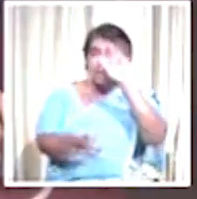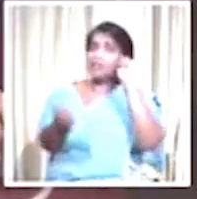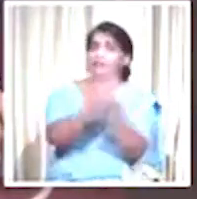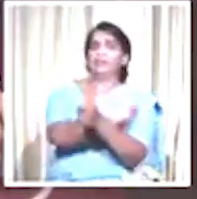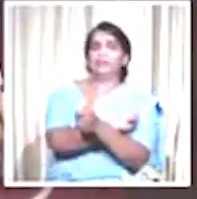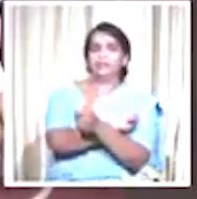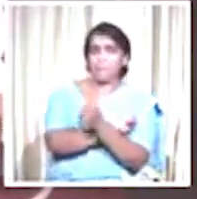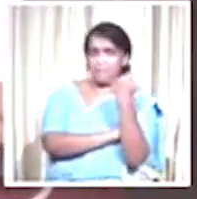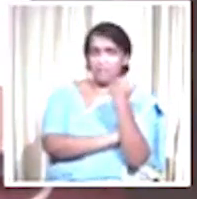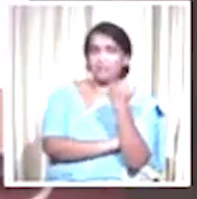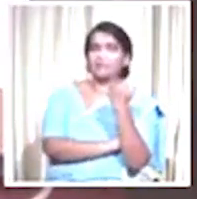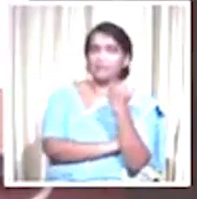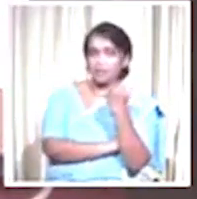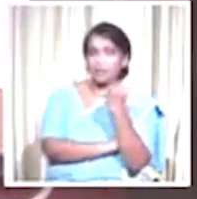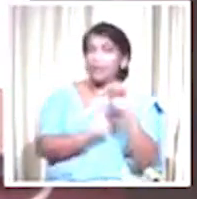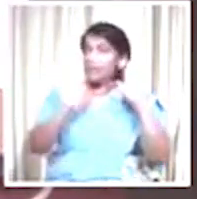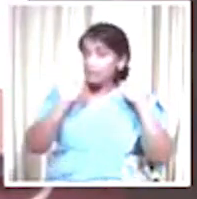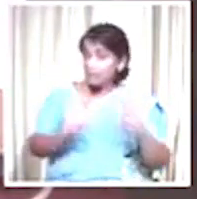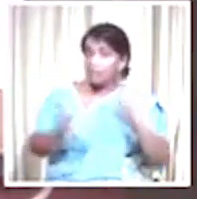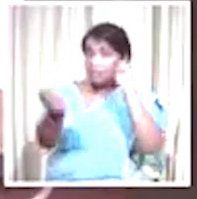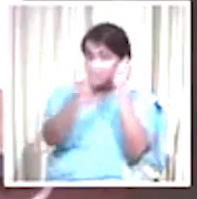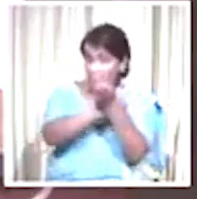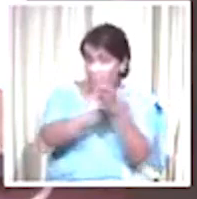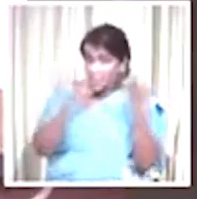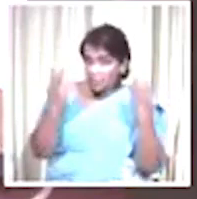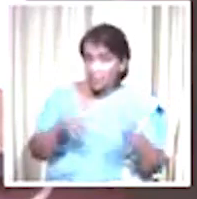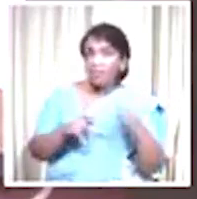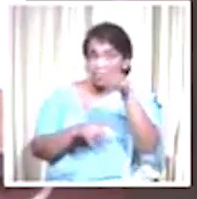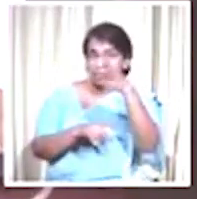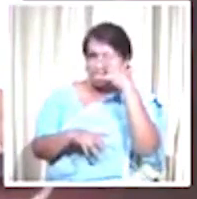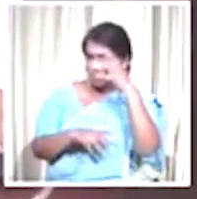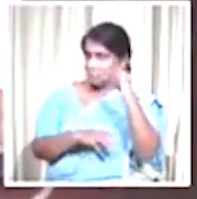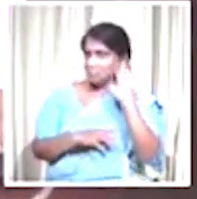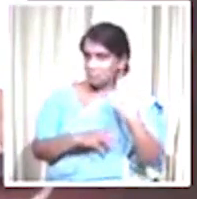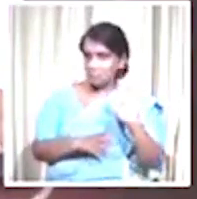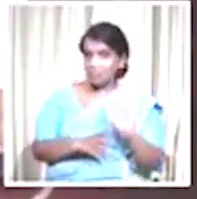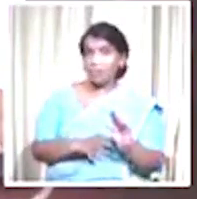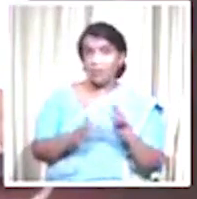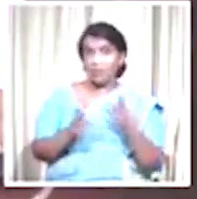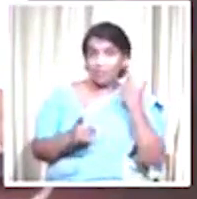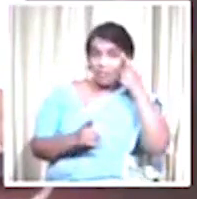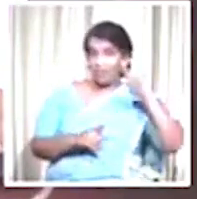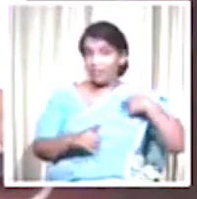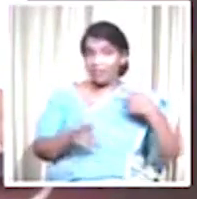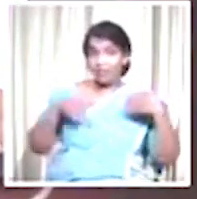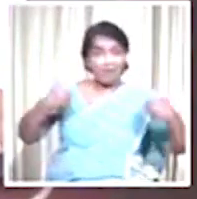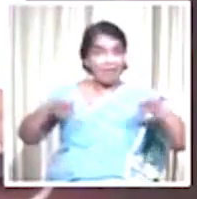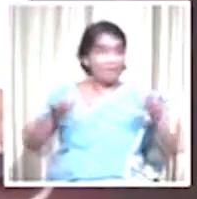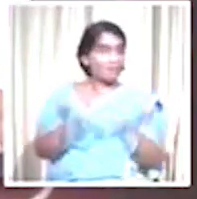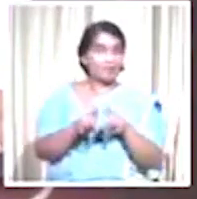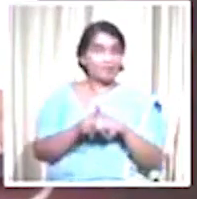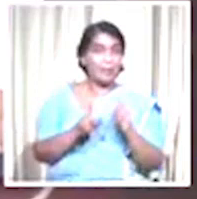කරමු හැබැයි ඒවා වෙනස් කරලා මතක තියාගන්න ඕන ඕන විදියට නටන්න පුළුවන්